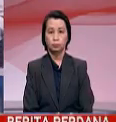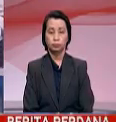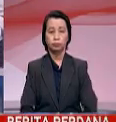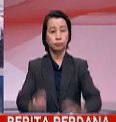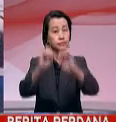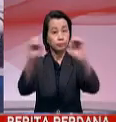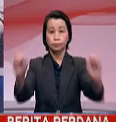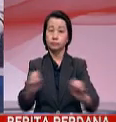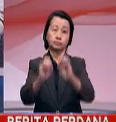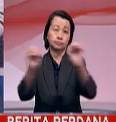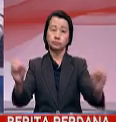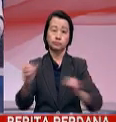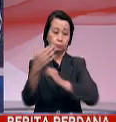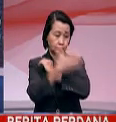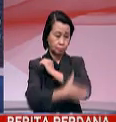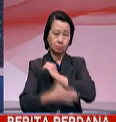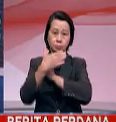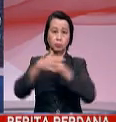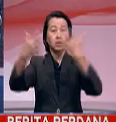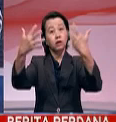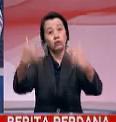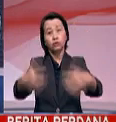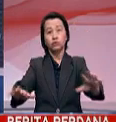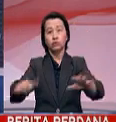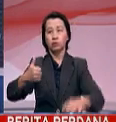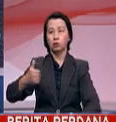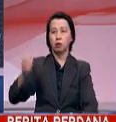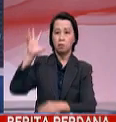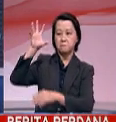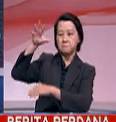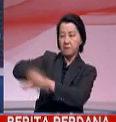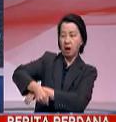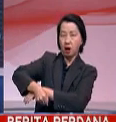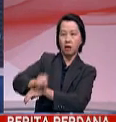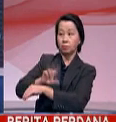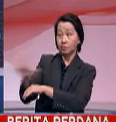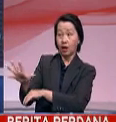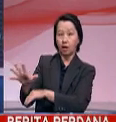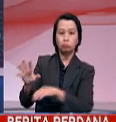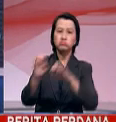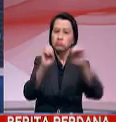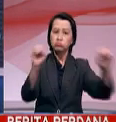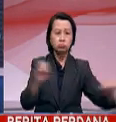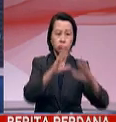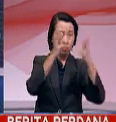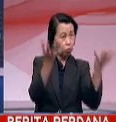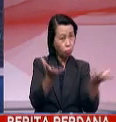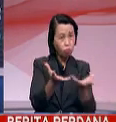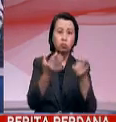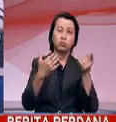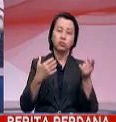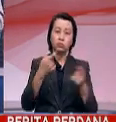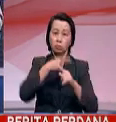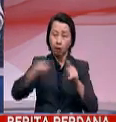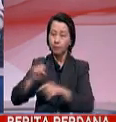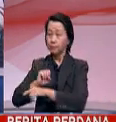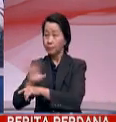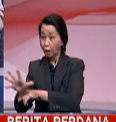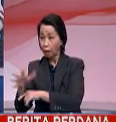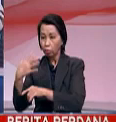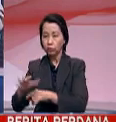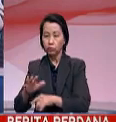Tidak ada satu pun negara yang sudah pun memenangi perang menentang COVID-19. Sebaliknya, pandemik tersebut